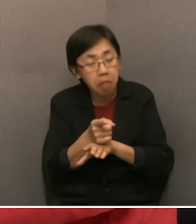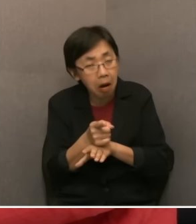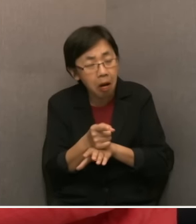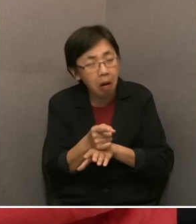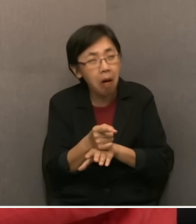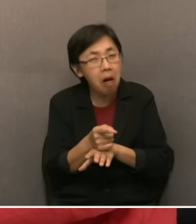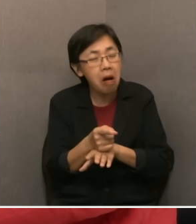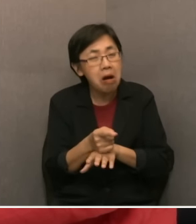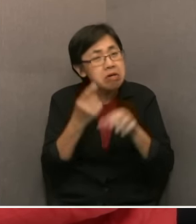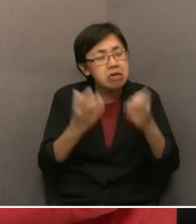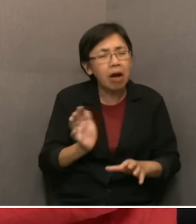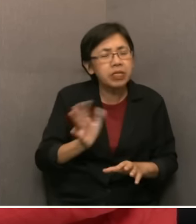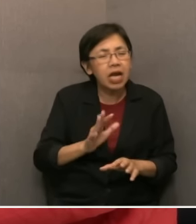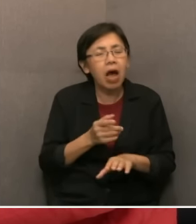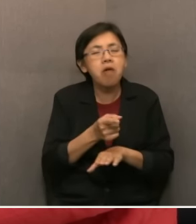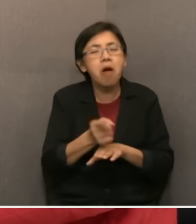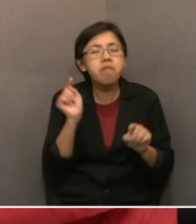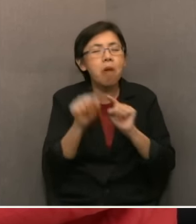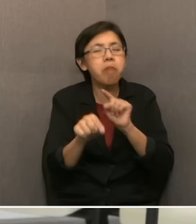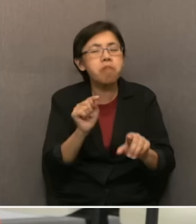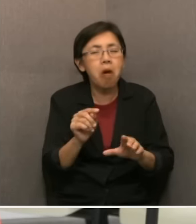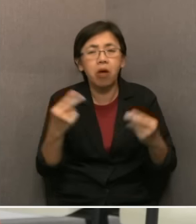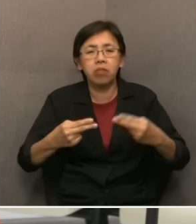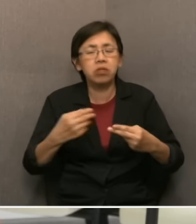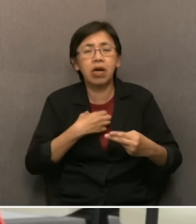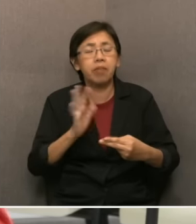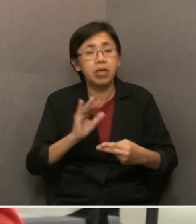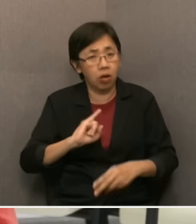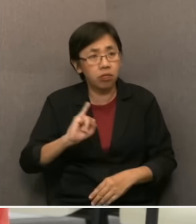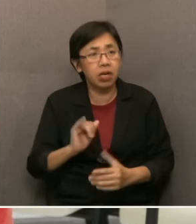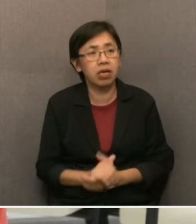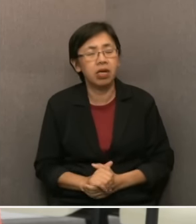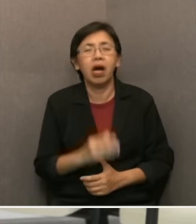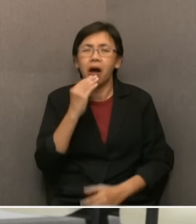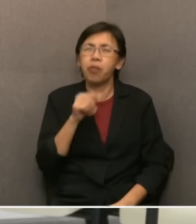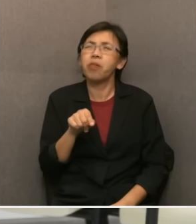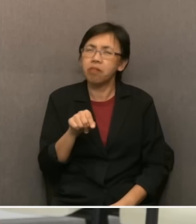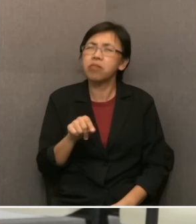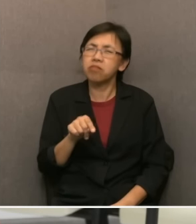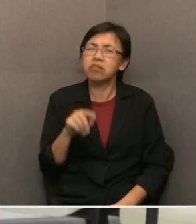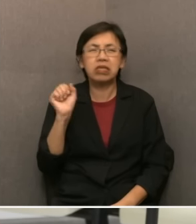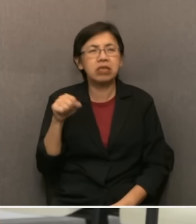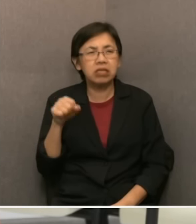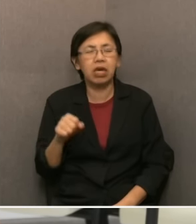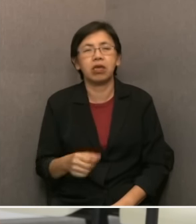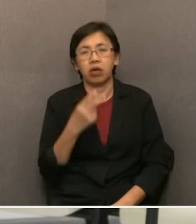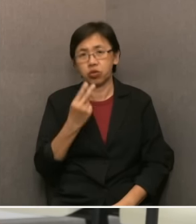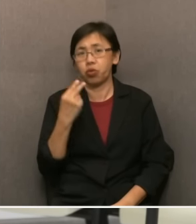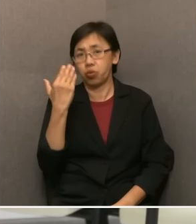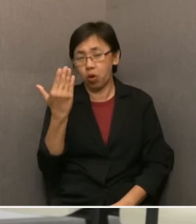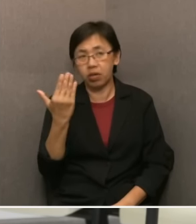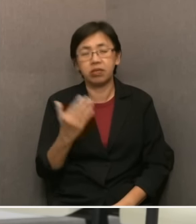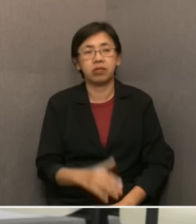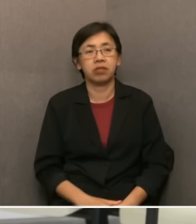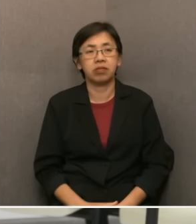อาจจะไม่ได้ทำอะไรแบบสุดโตกเพราะก็ไม่ต้องการให้เกิดสงครามจริงๆเอ่อพูดแบบนั้นก็ถูกนะคะแต่โดยรวมแล้วเต้องดูสถานการณ์ของทางฝั่ง